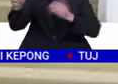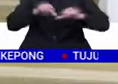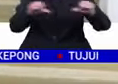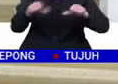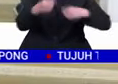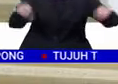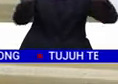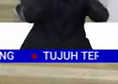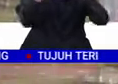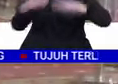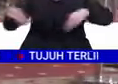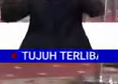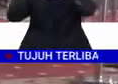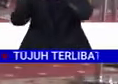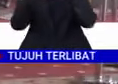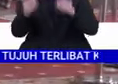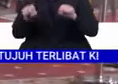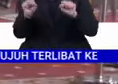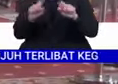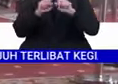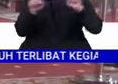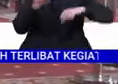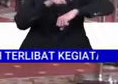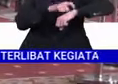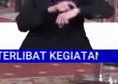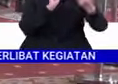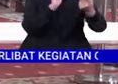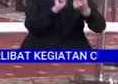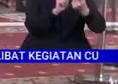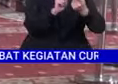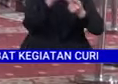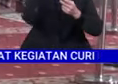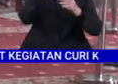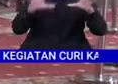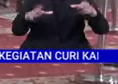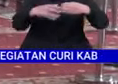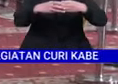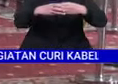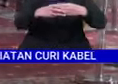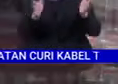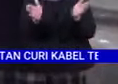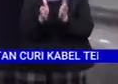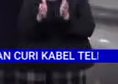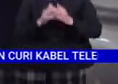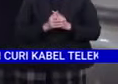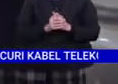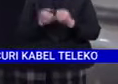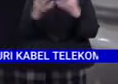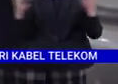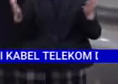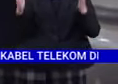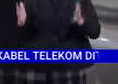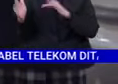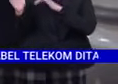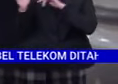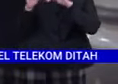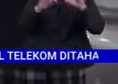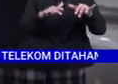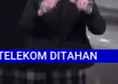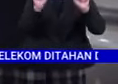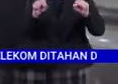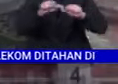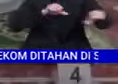dilaksanakan pada waktu yang bersesuaian dalam kumpulan kecil tato mengaji berharap lebih ramai jemaah dapat mengimbau rahkan